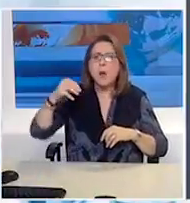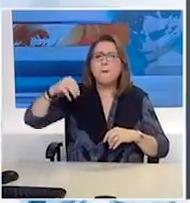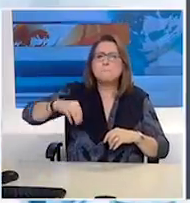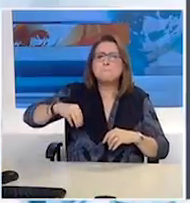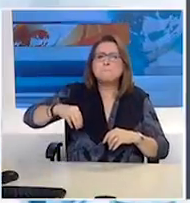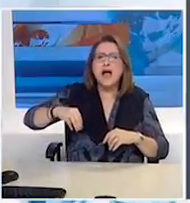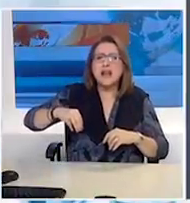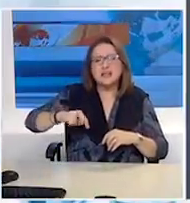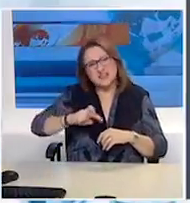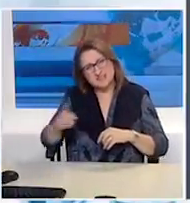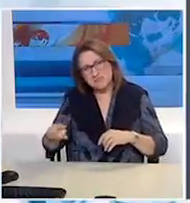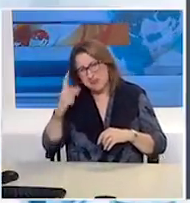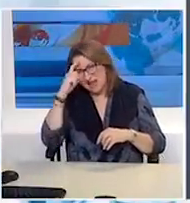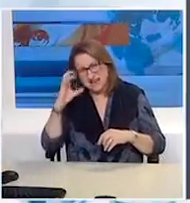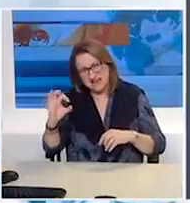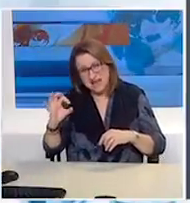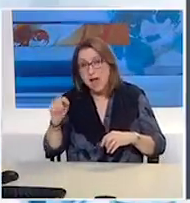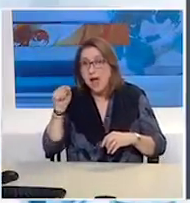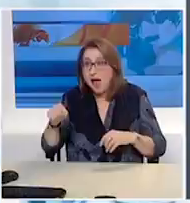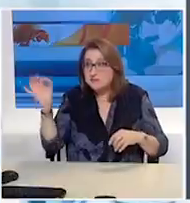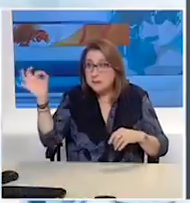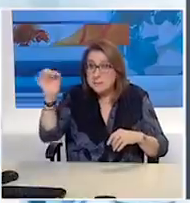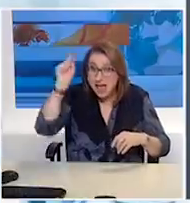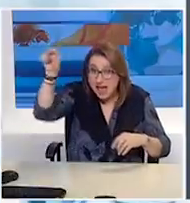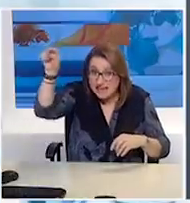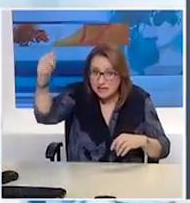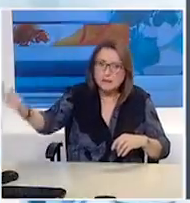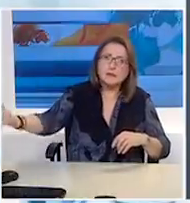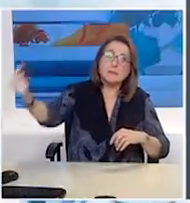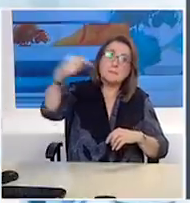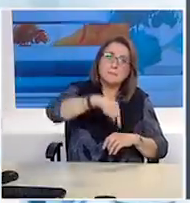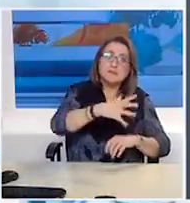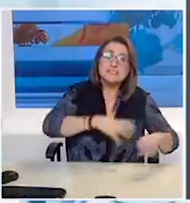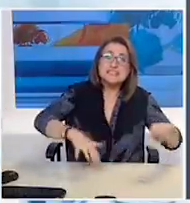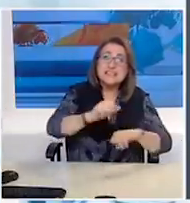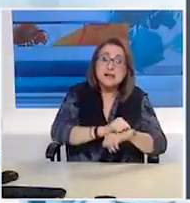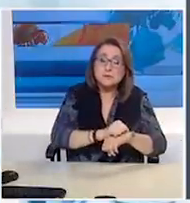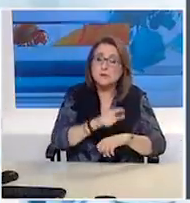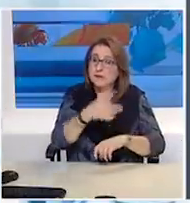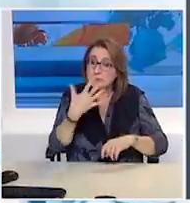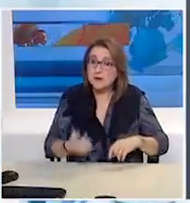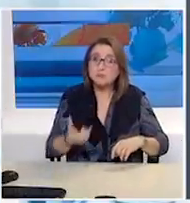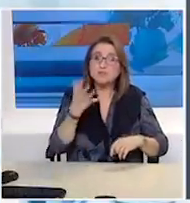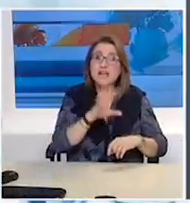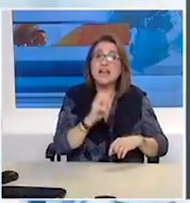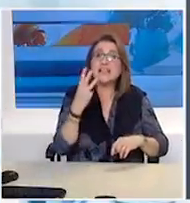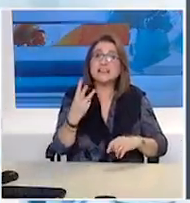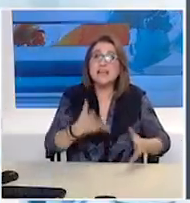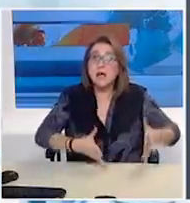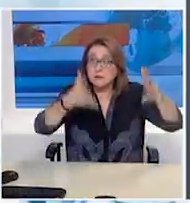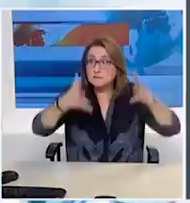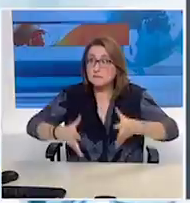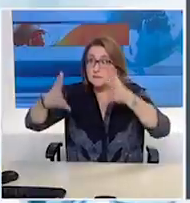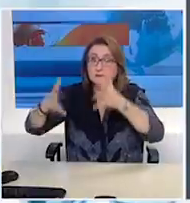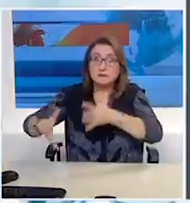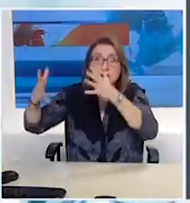μολύνθηκαν στους χώρους κατοικίας τους, 43 μεγάλα οικιακά συγκροτήματα, στα οποία ζουν περίπου 200.000 εργάτες, περίπου 10 με 20